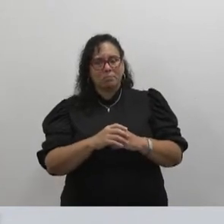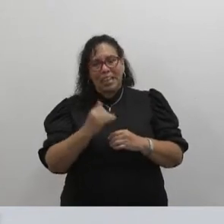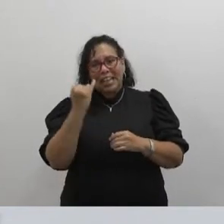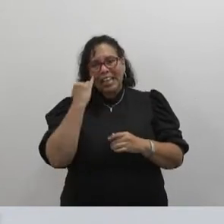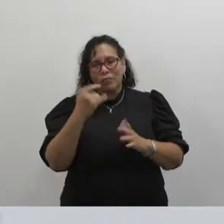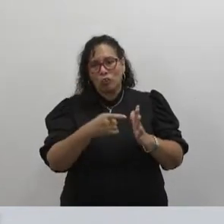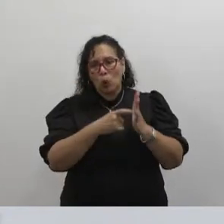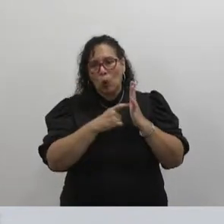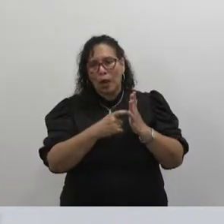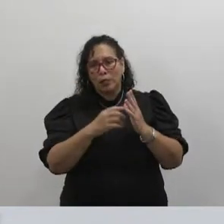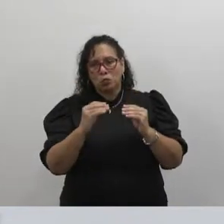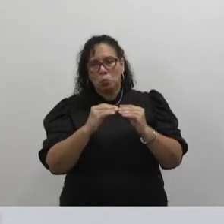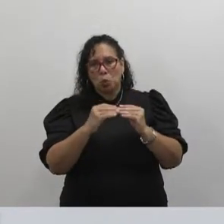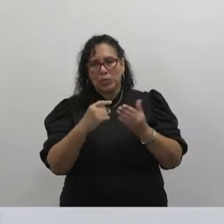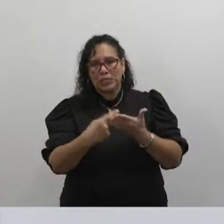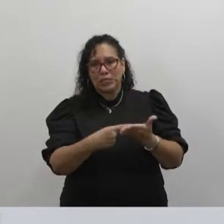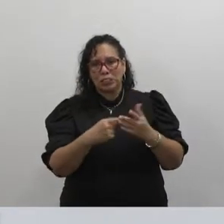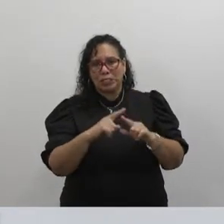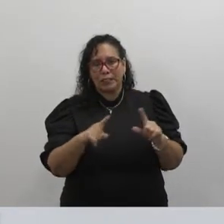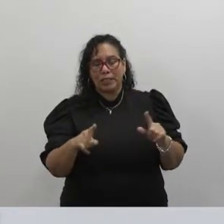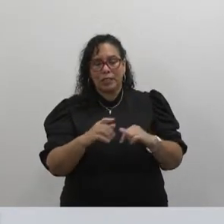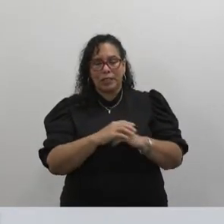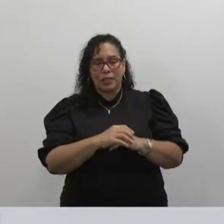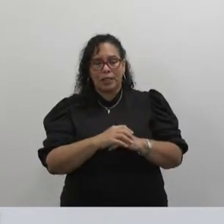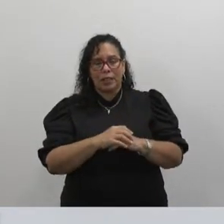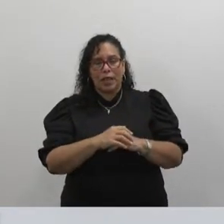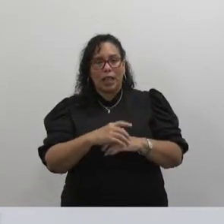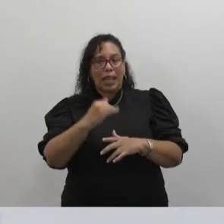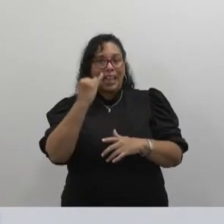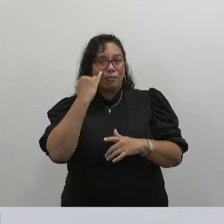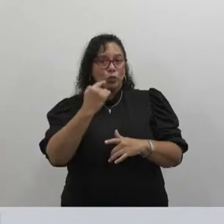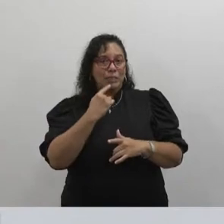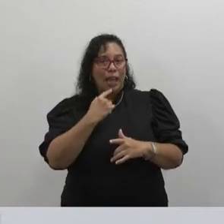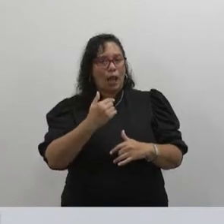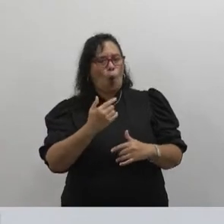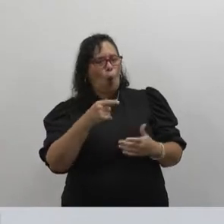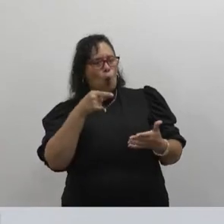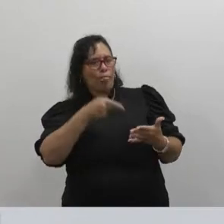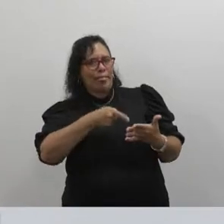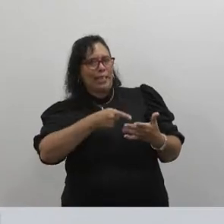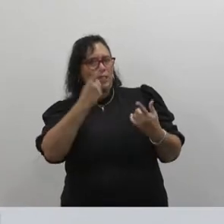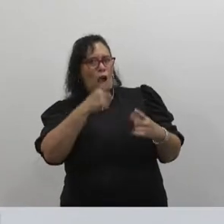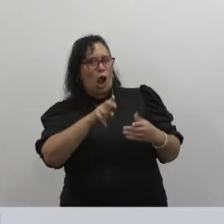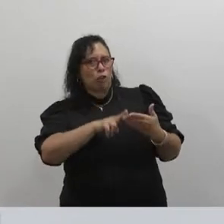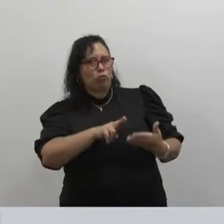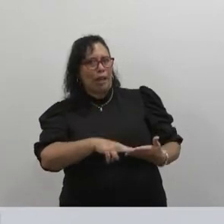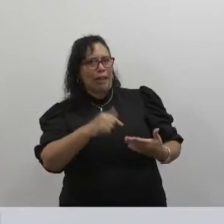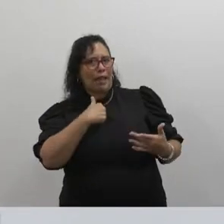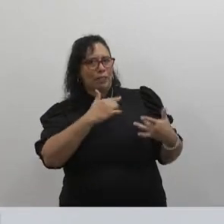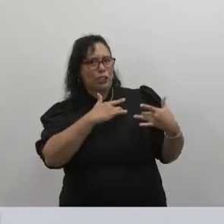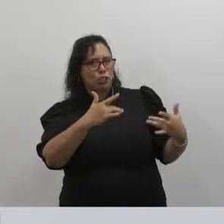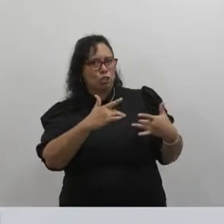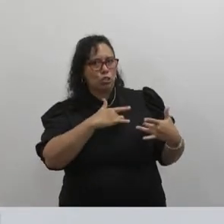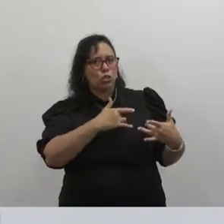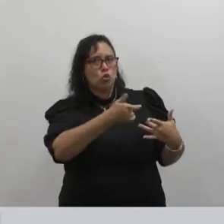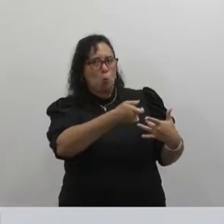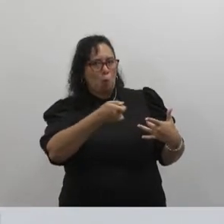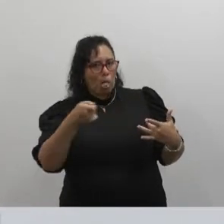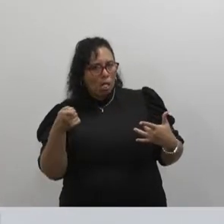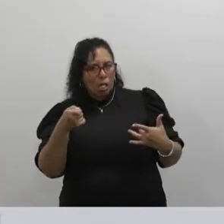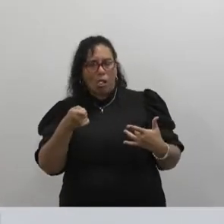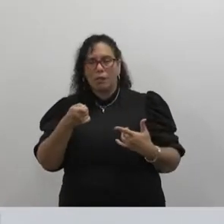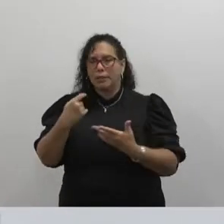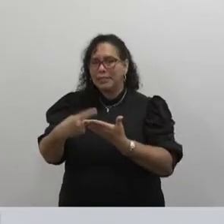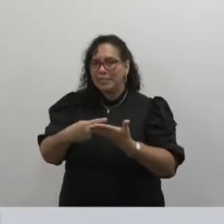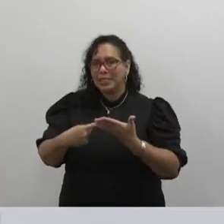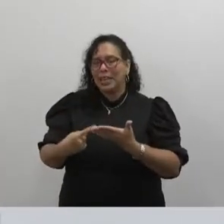chúng ta chấm bua ở với để nhận thời ca guru kia time tiết đôi chiều thì họ kiếm viên chấm nói